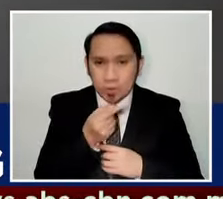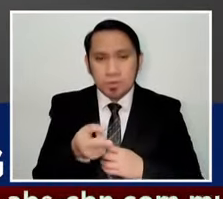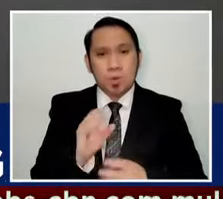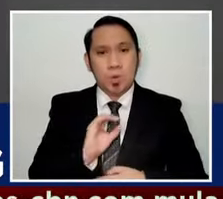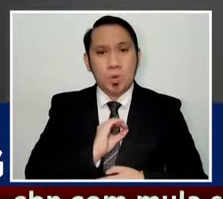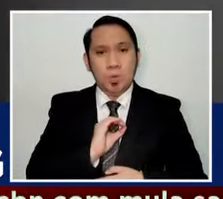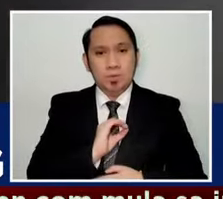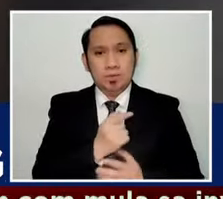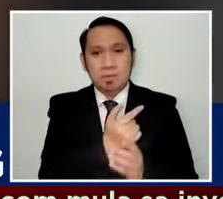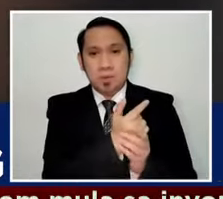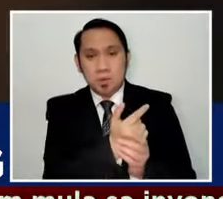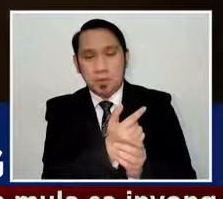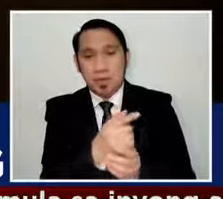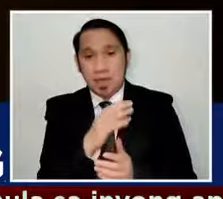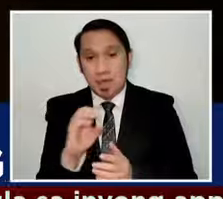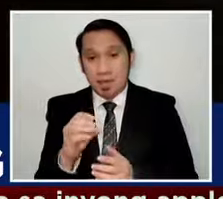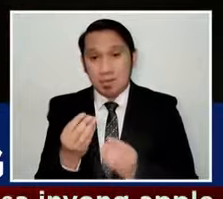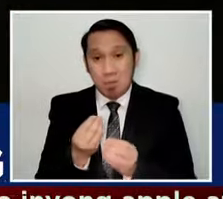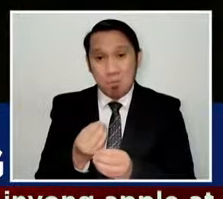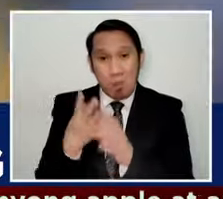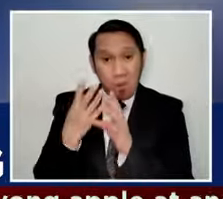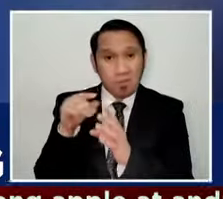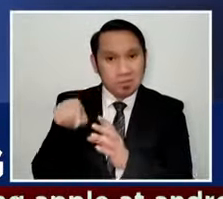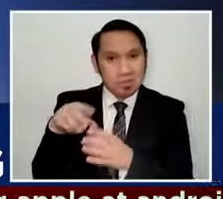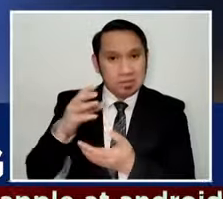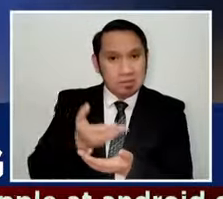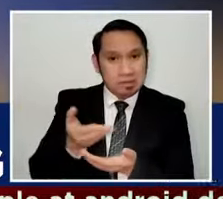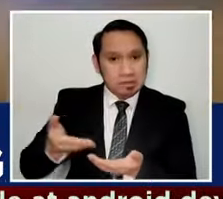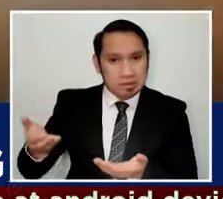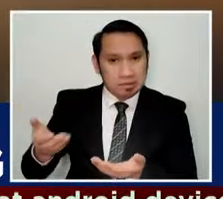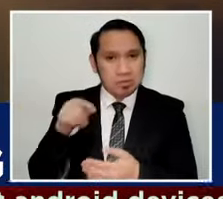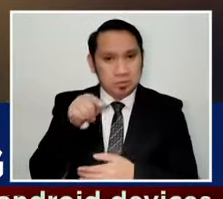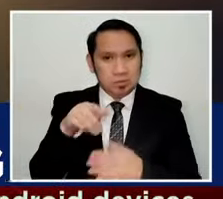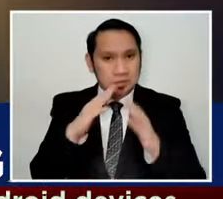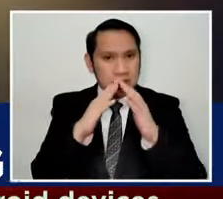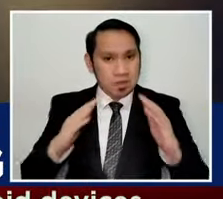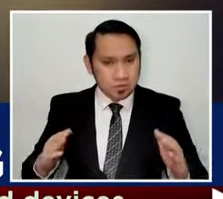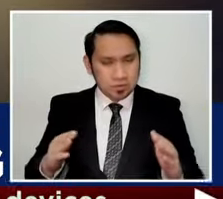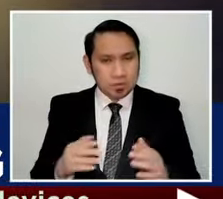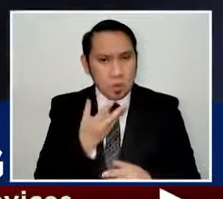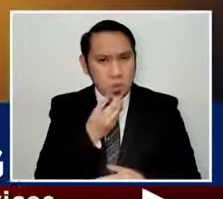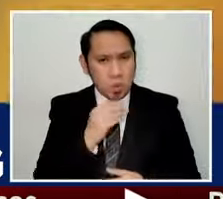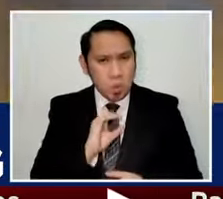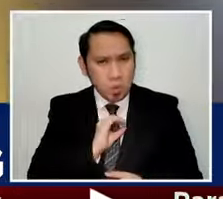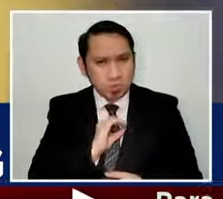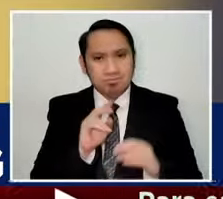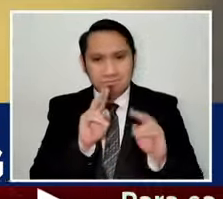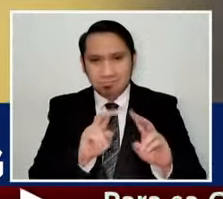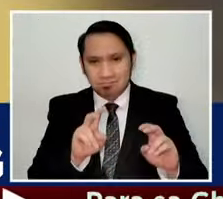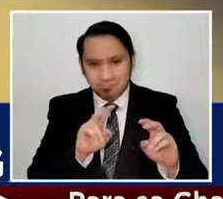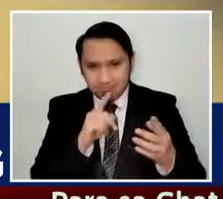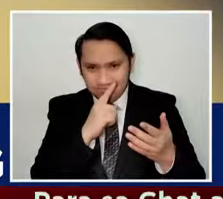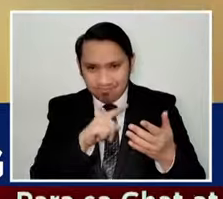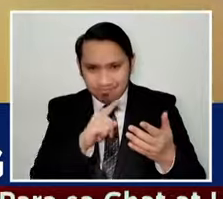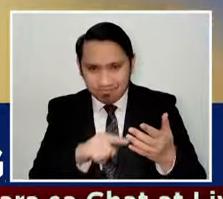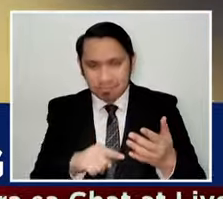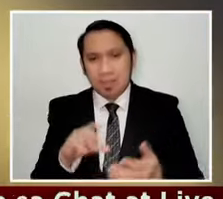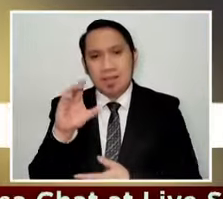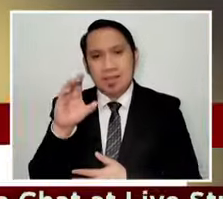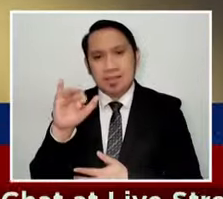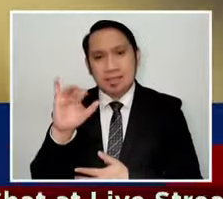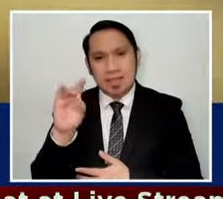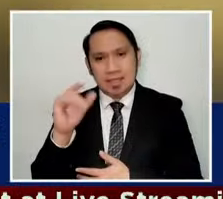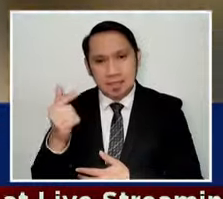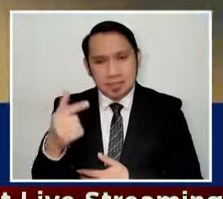mga pampasabog na natagpuan sa ari-arian. Samantala, nakaabang ngayon ang CIDG sa magiging desisyon